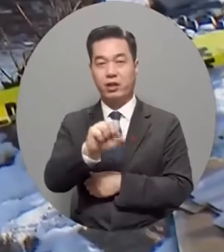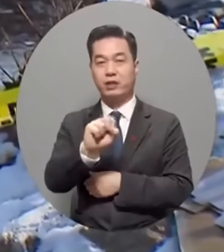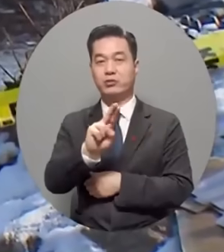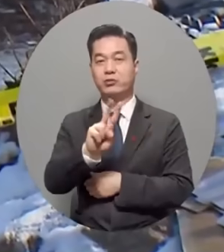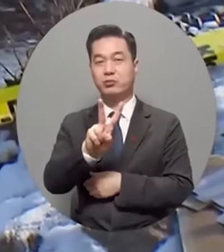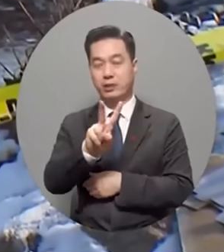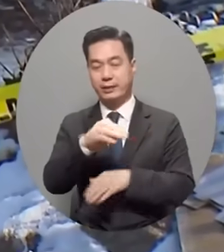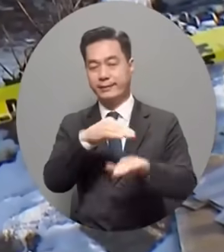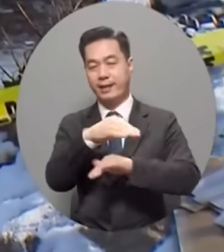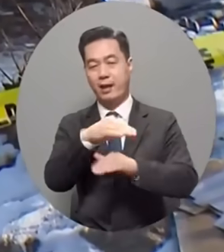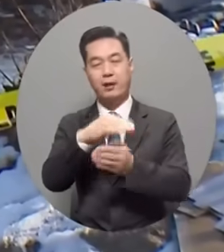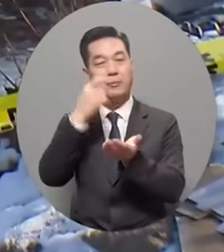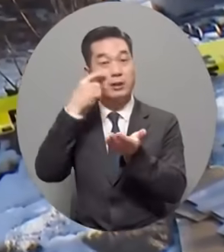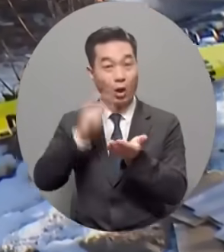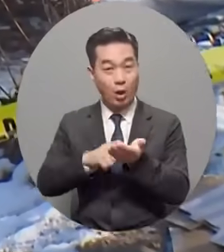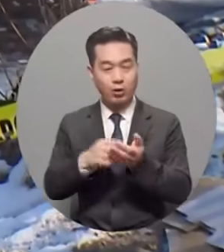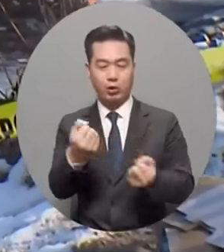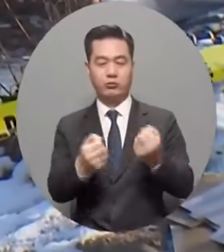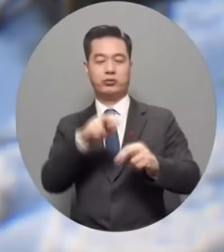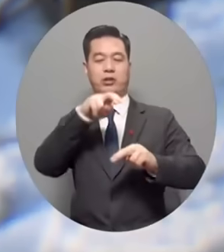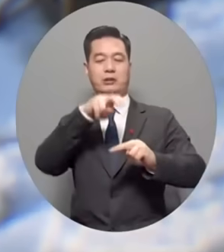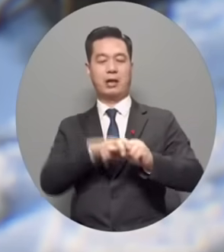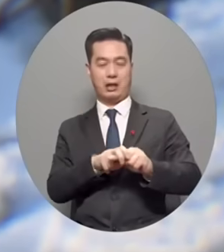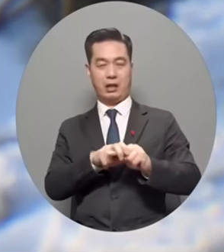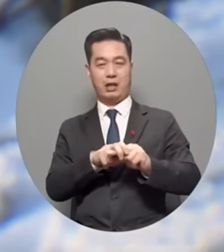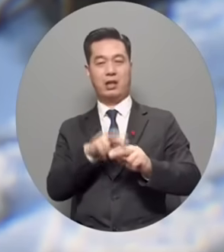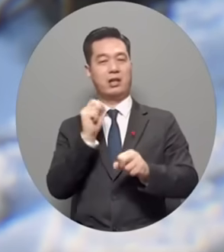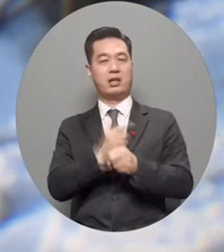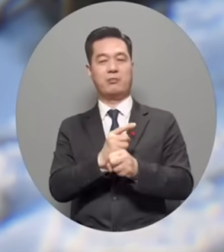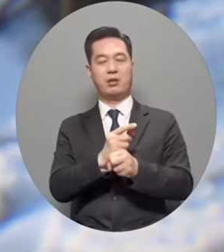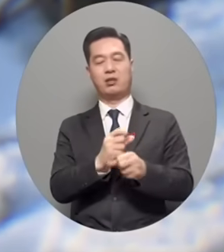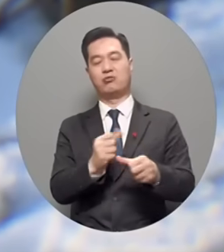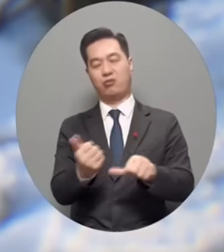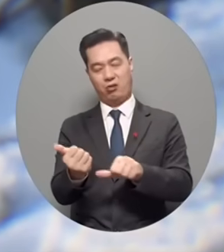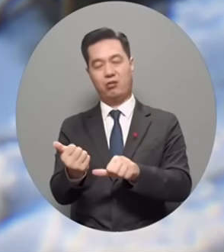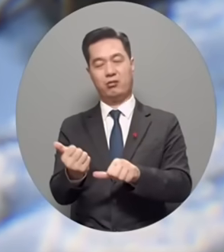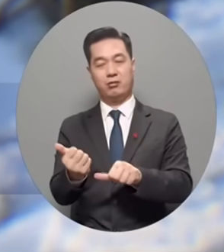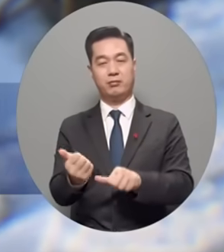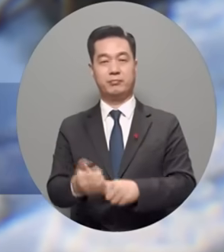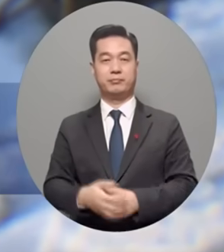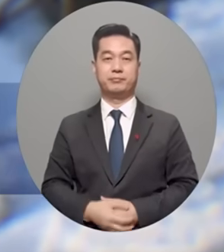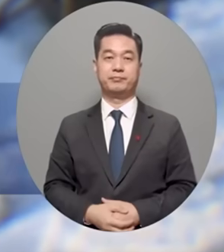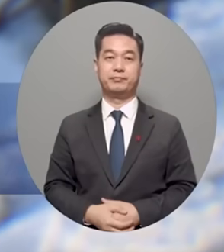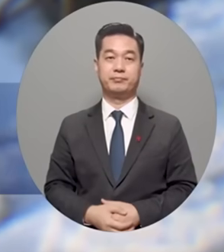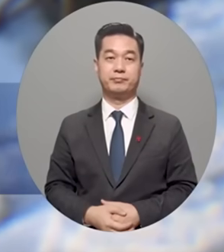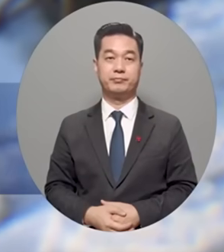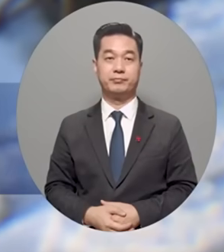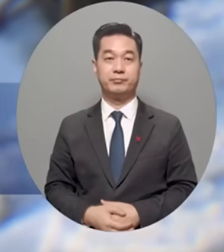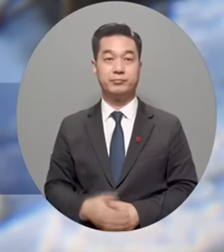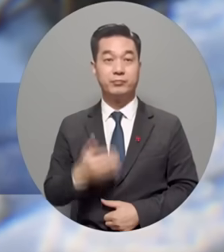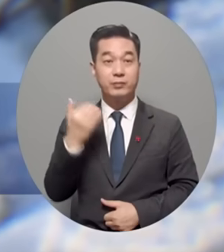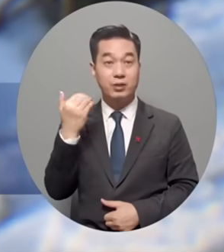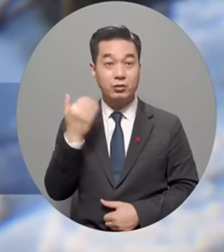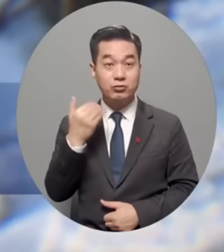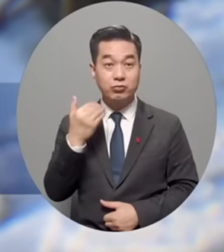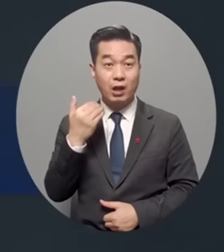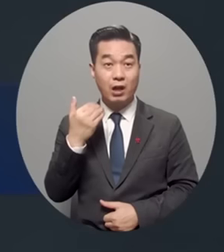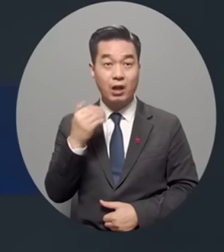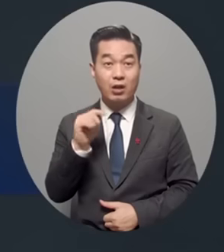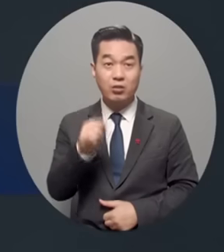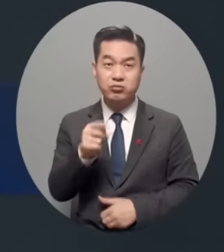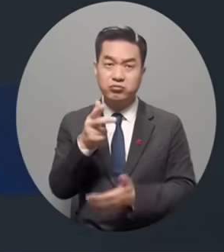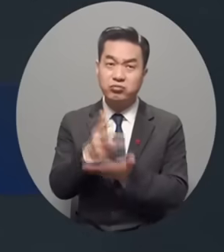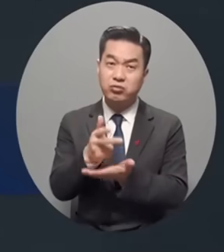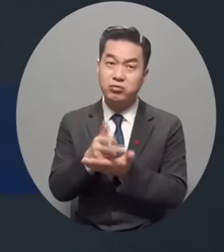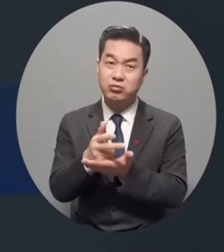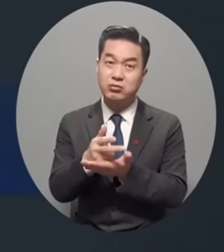발견했습니다. 운전석에서 발견된 이 씨는 이미 의식이 없는 상태였습니다. 너는 누가 됐지? 이게 다 빼겠지 했는데 성애가 깨져